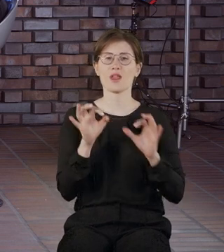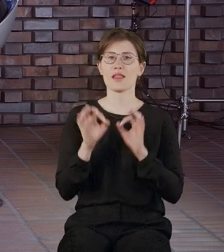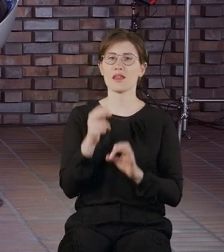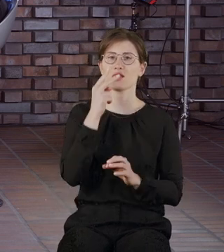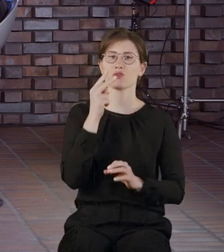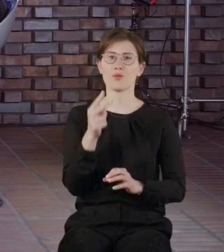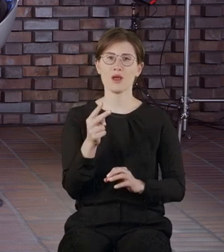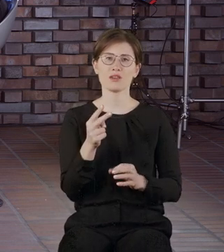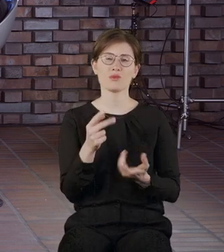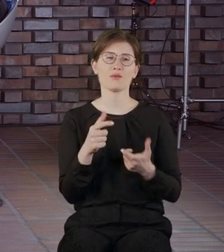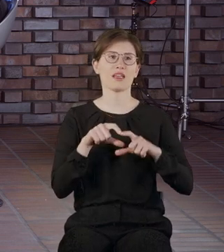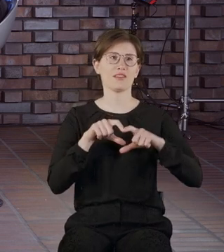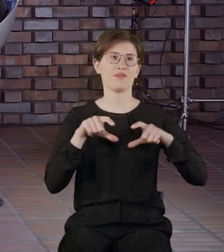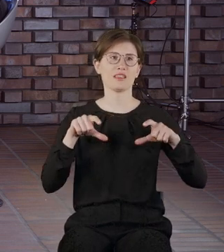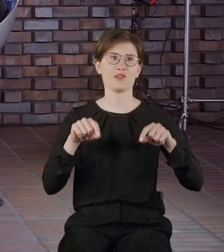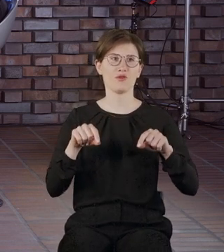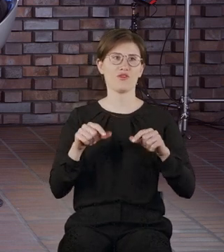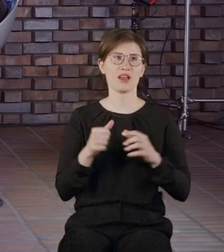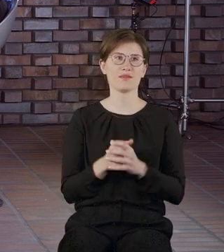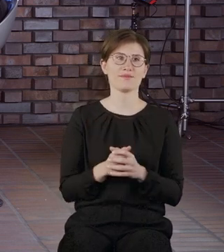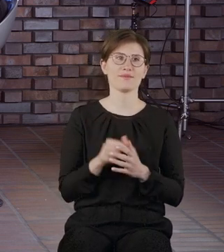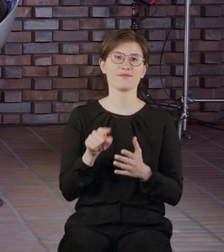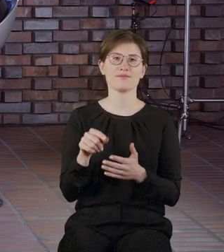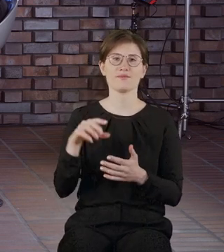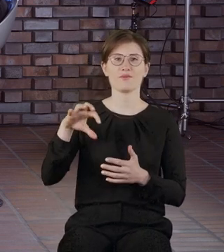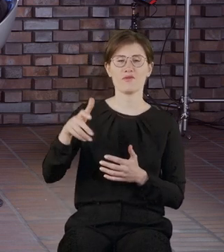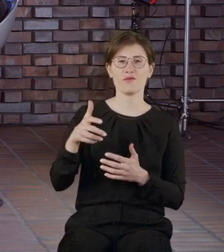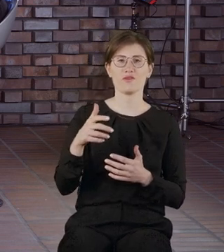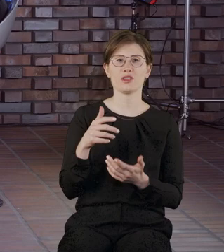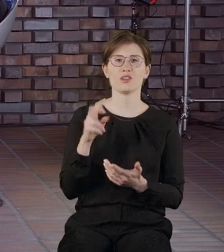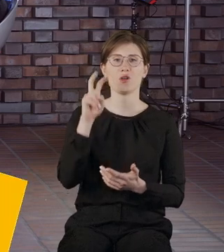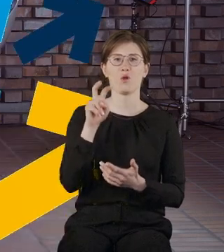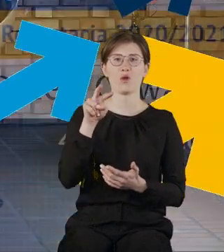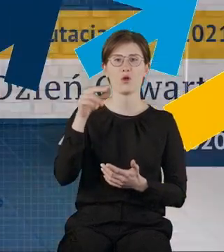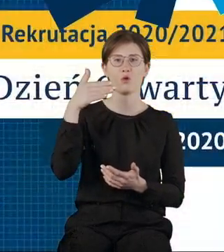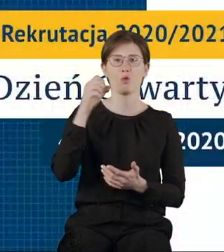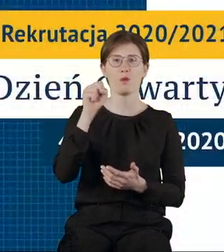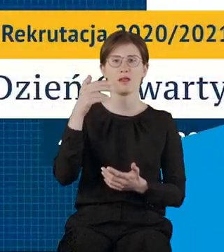wizytówki pierwszego wydziału, jakim jest Wydział Humanistyczny.